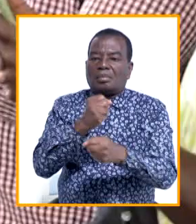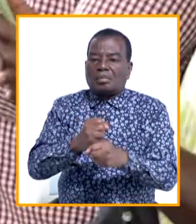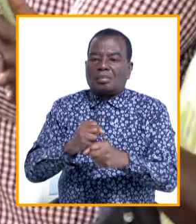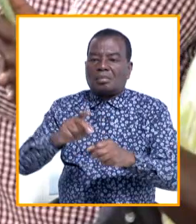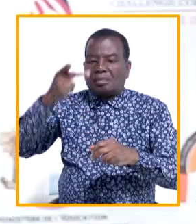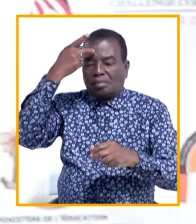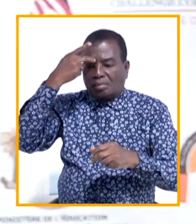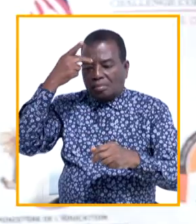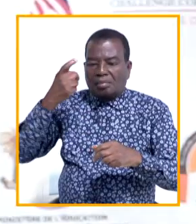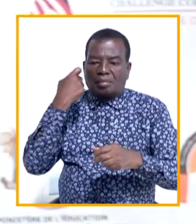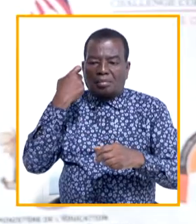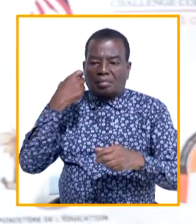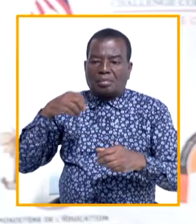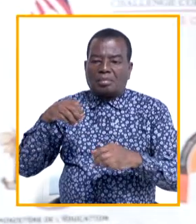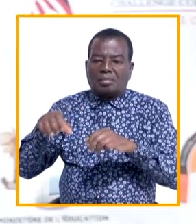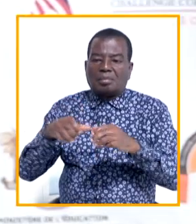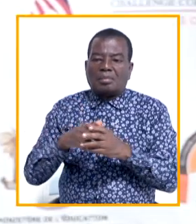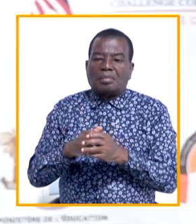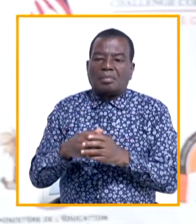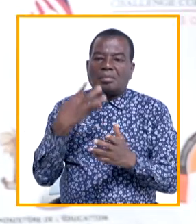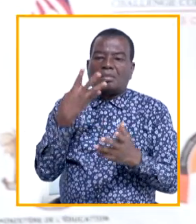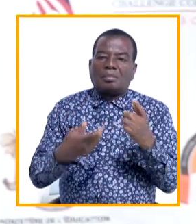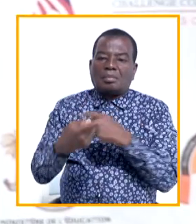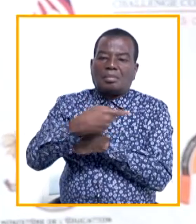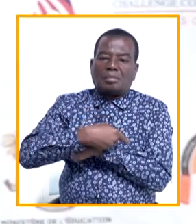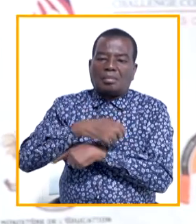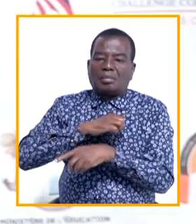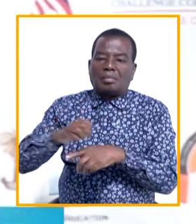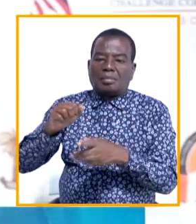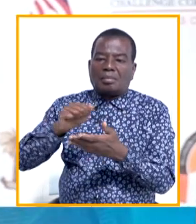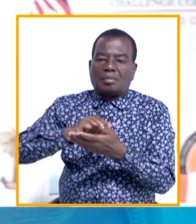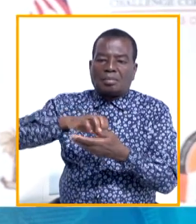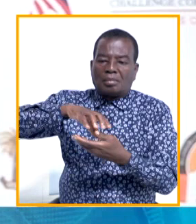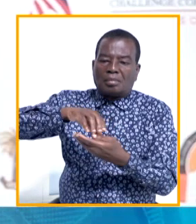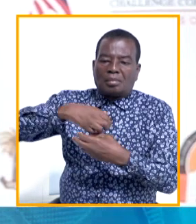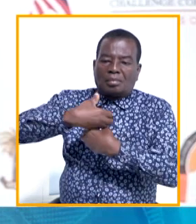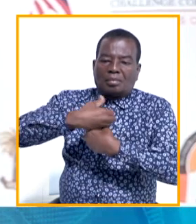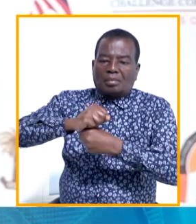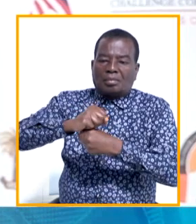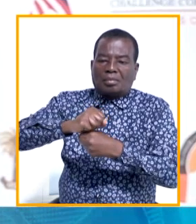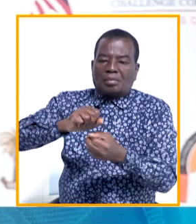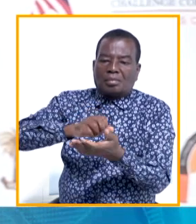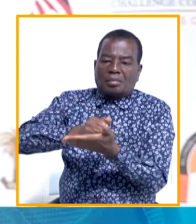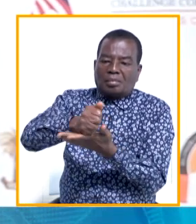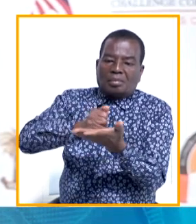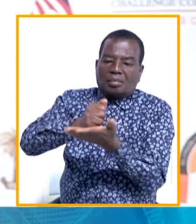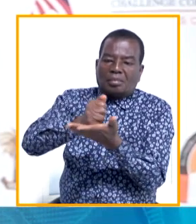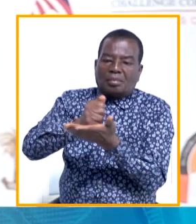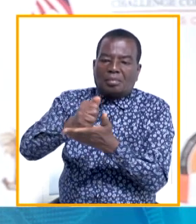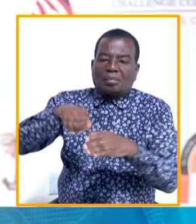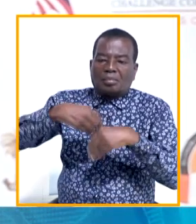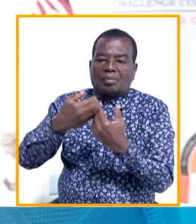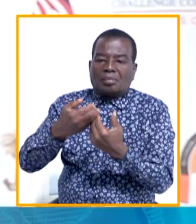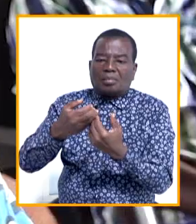gens dans le secteur de l'éducation en 4 jours elles ont fabriqué du savon en 4 jours elles ont montré comment les feu tricolore